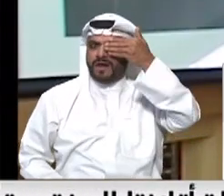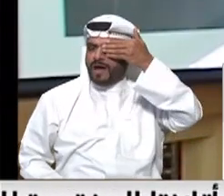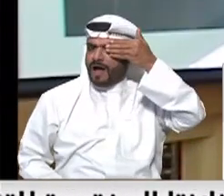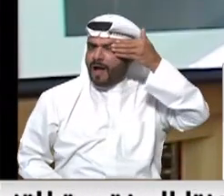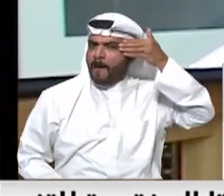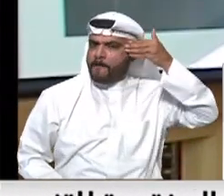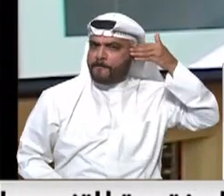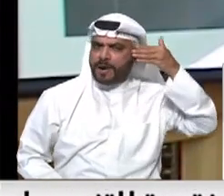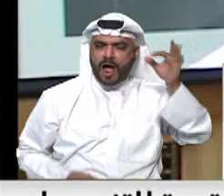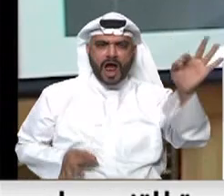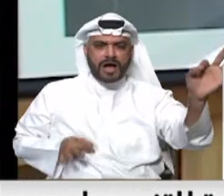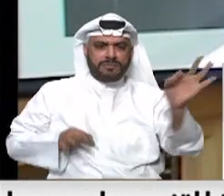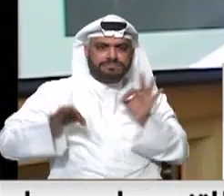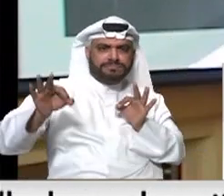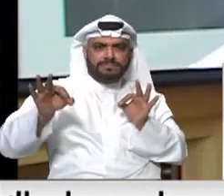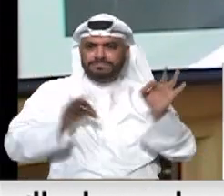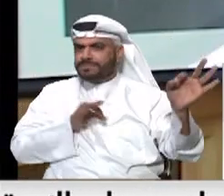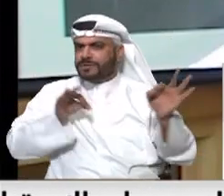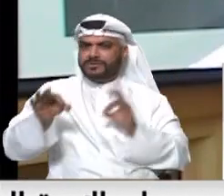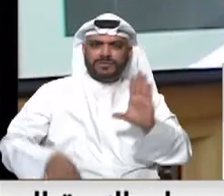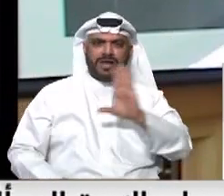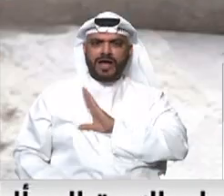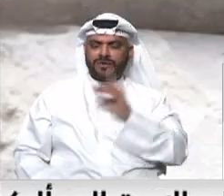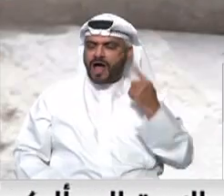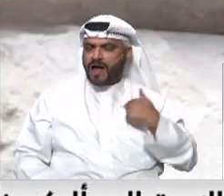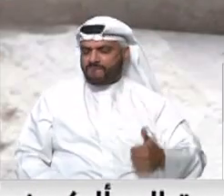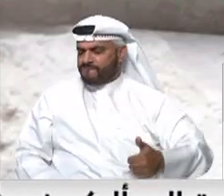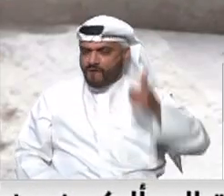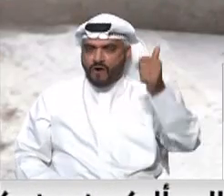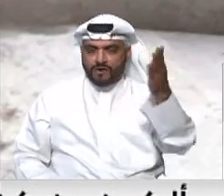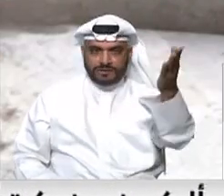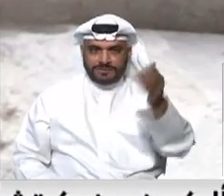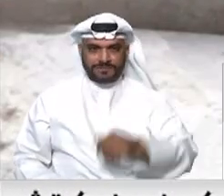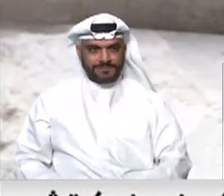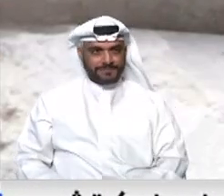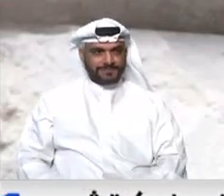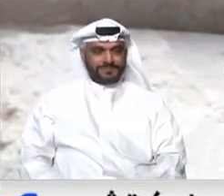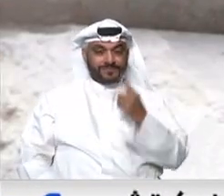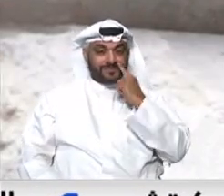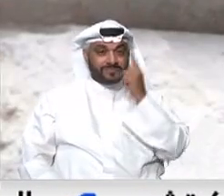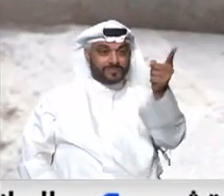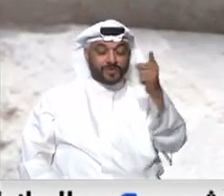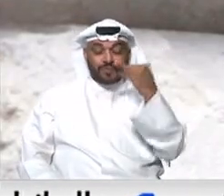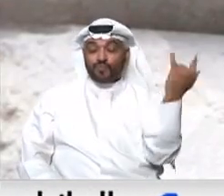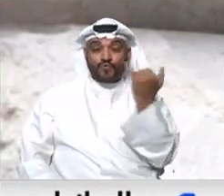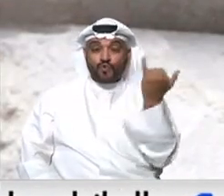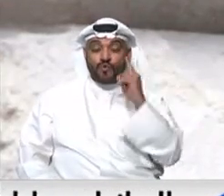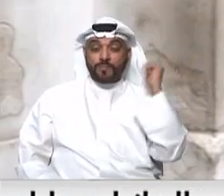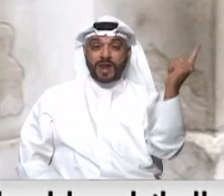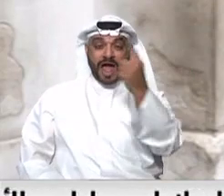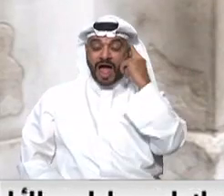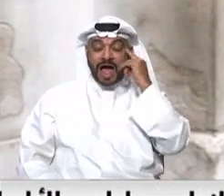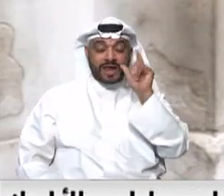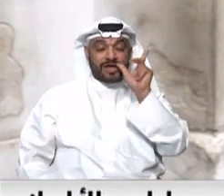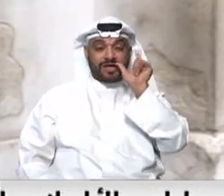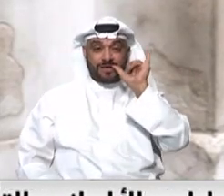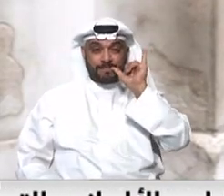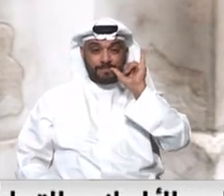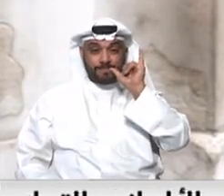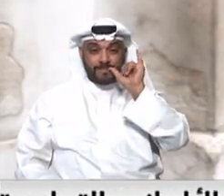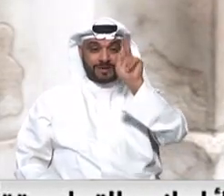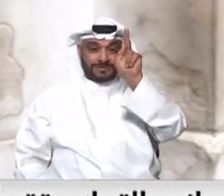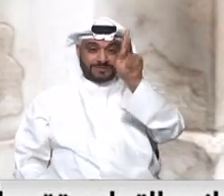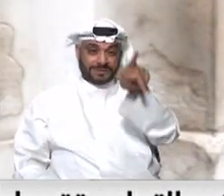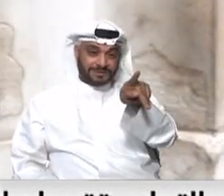بالعمليات العسكرية والمنطقة حسمت الأمر. دور تاريخي لعبته بريطانيا على المستوى السياسي